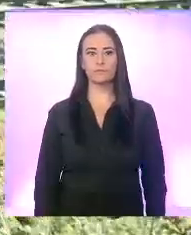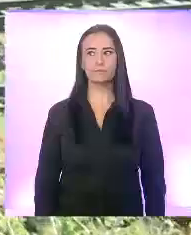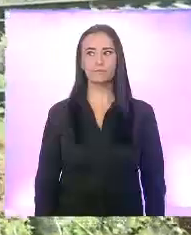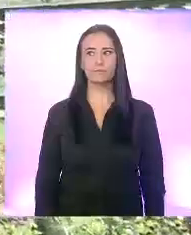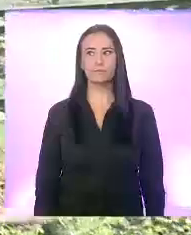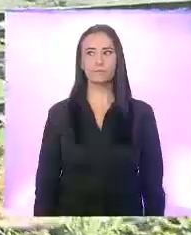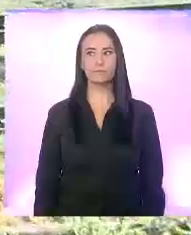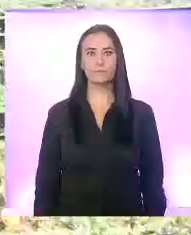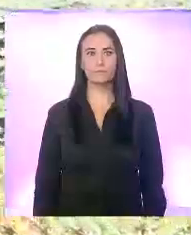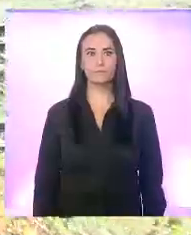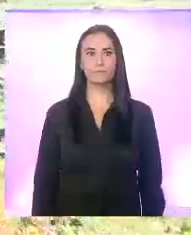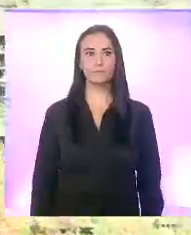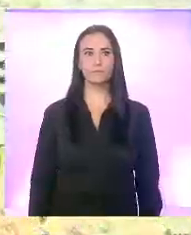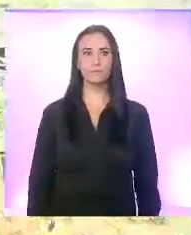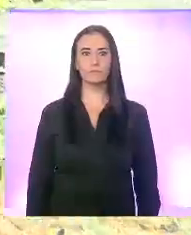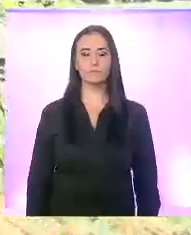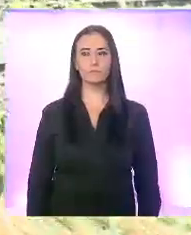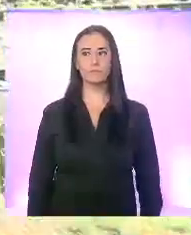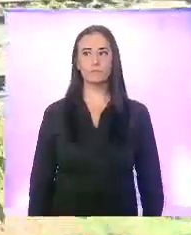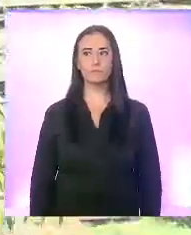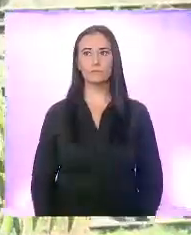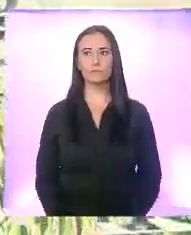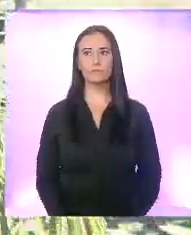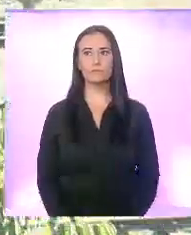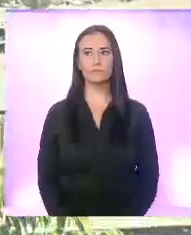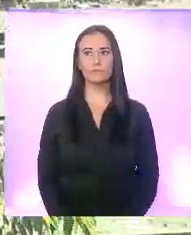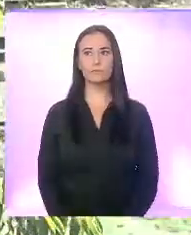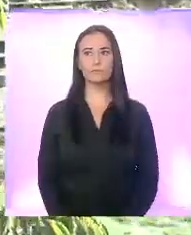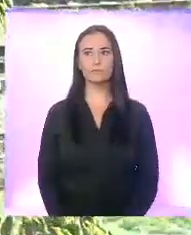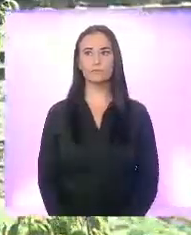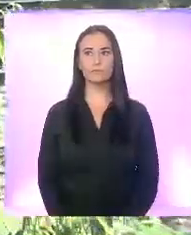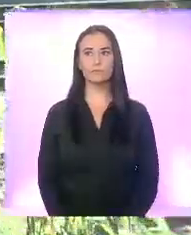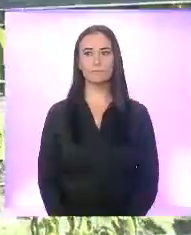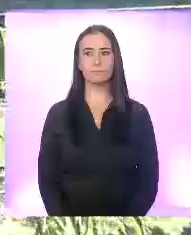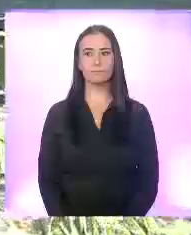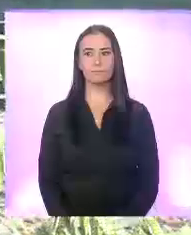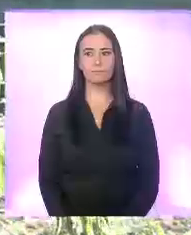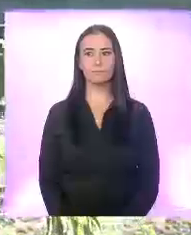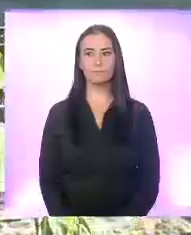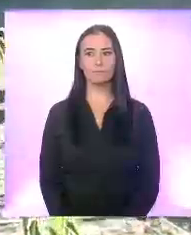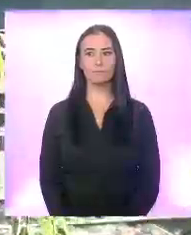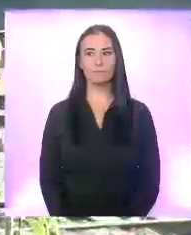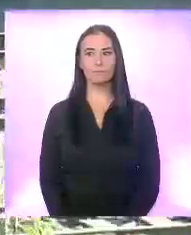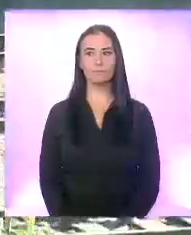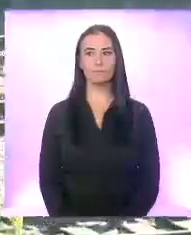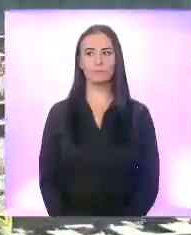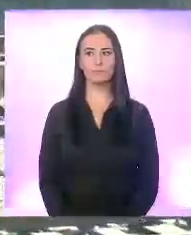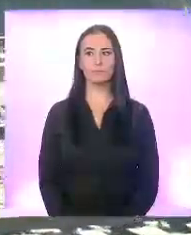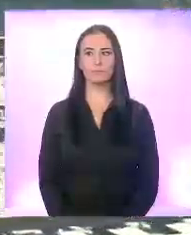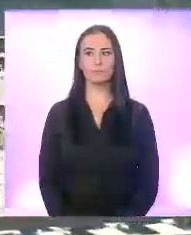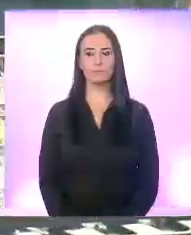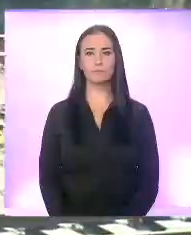multe vagoane abandonate de ani de zile. Acum aici se vor investi peste 5 miliarde de lei pentru optimizarea